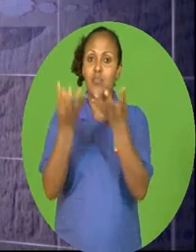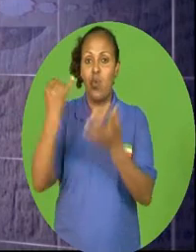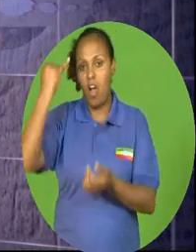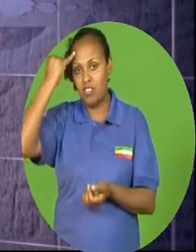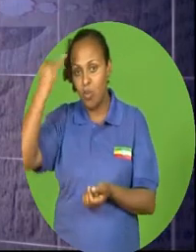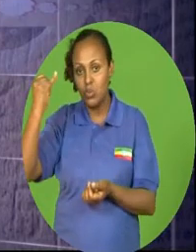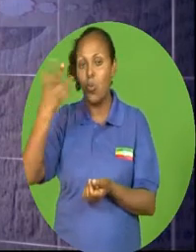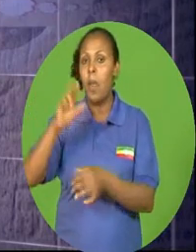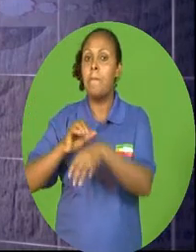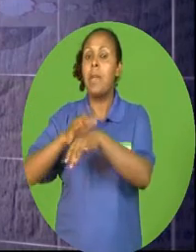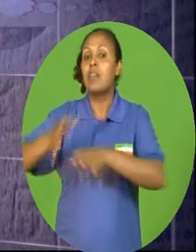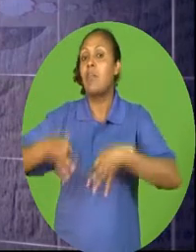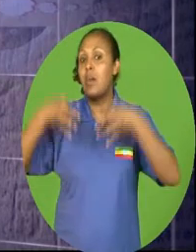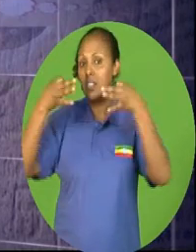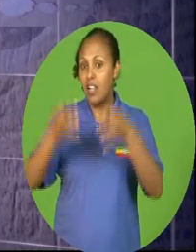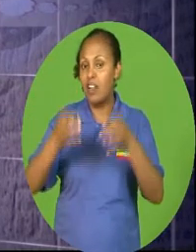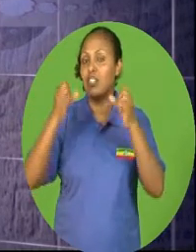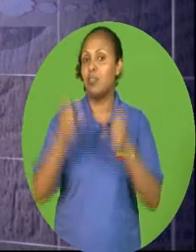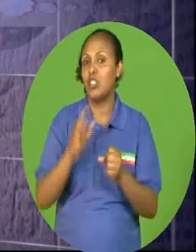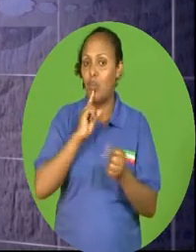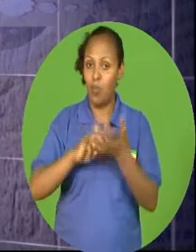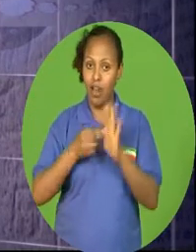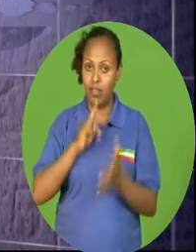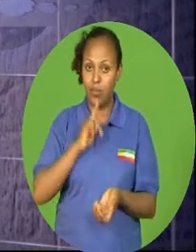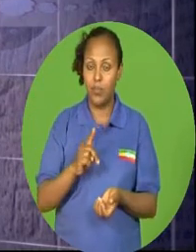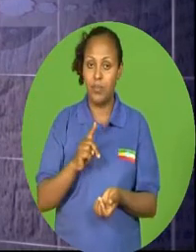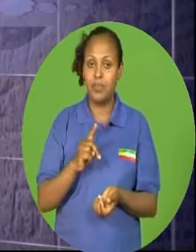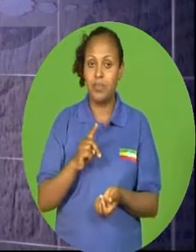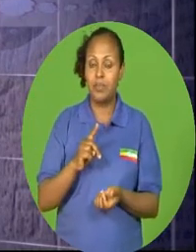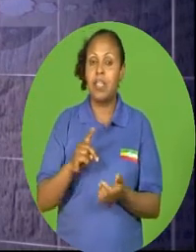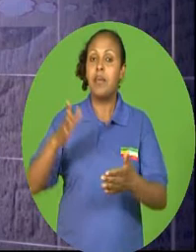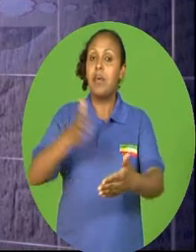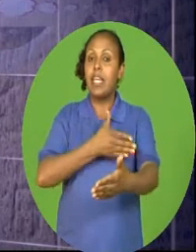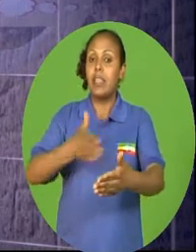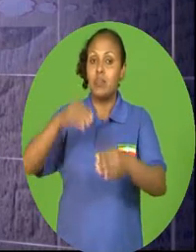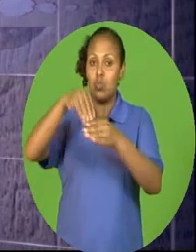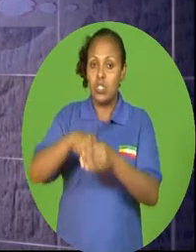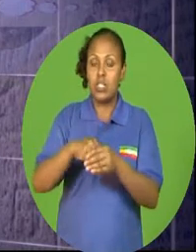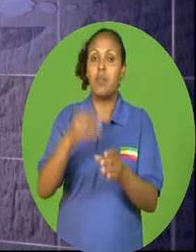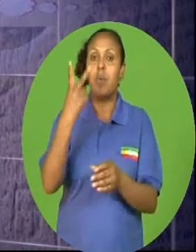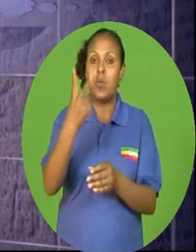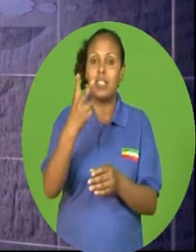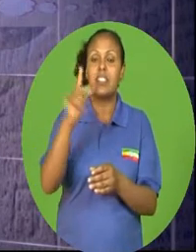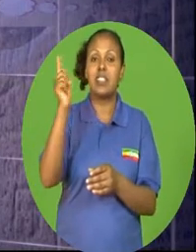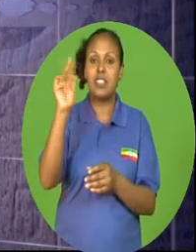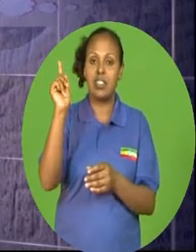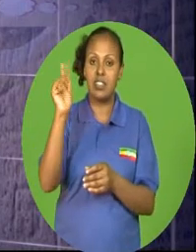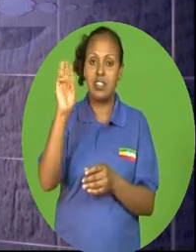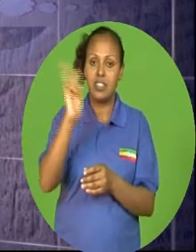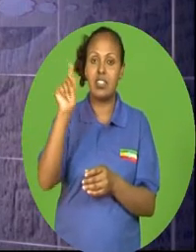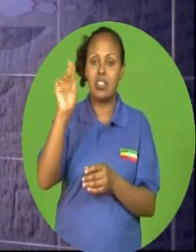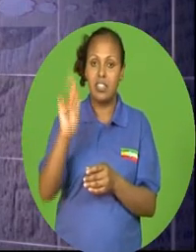ቃላት ብዙ ሐሳቦችን ወይም መልእክት ማስተላለፍ የሚችል ነው ማለታችን ነው። በግጥም ውስጥ በሁለት